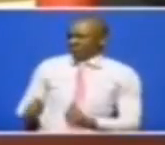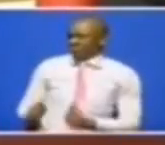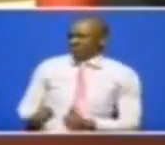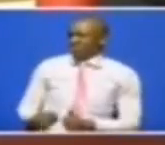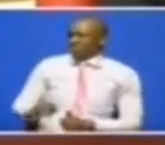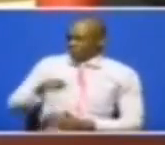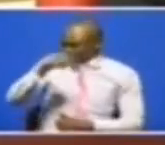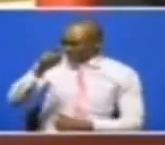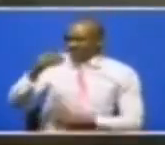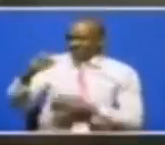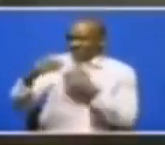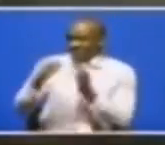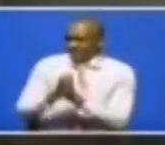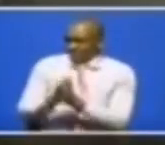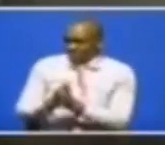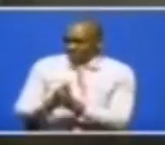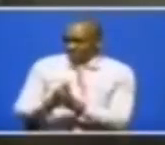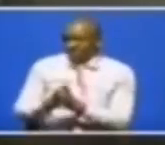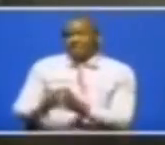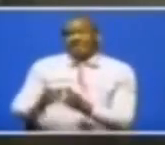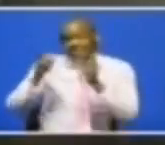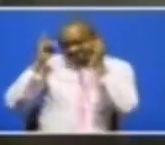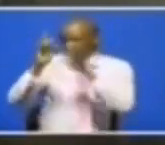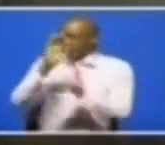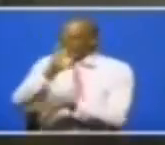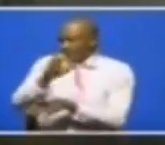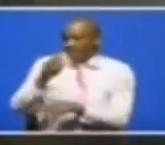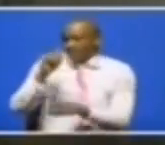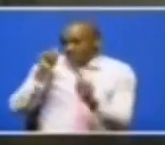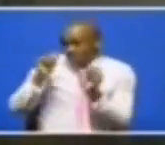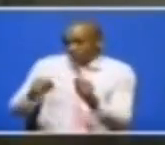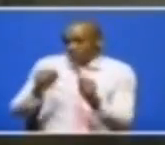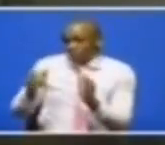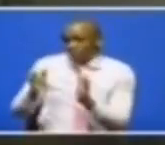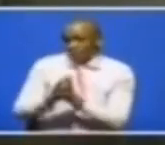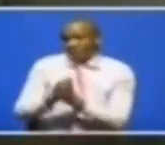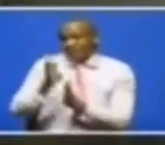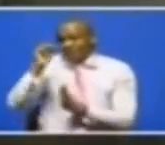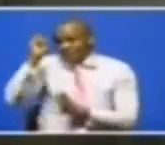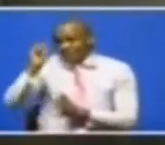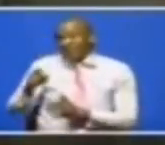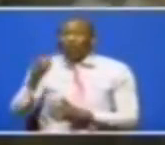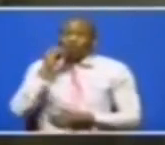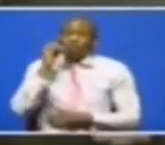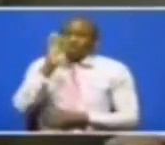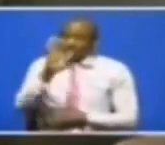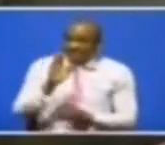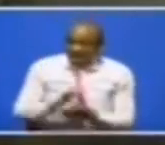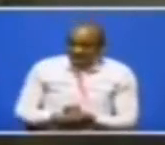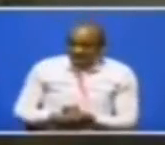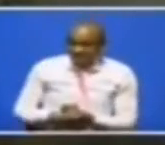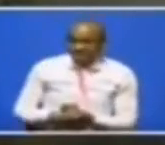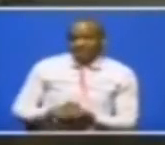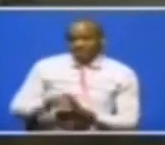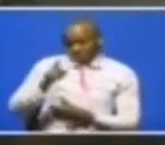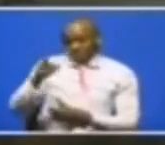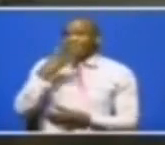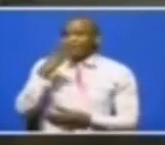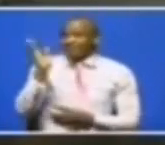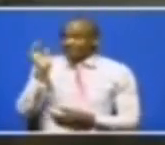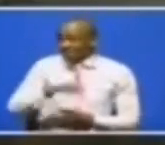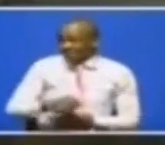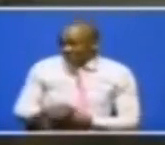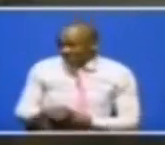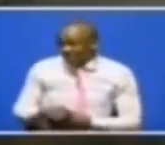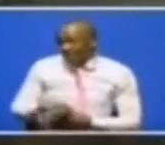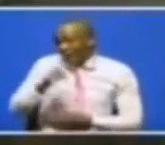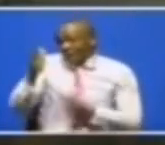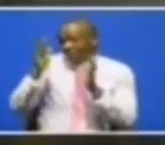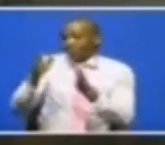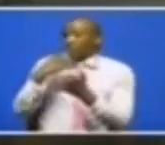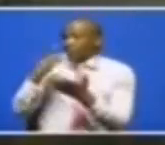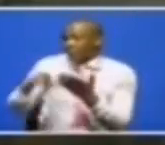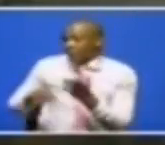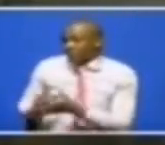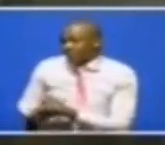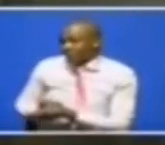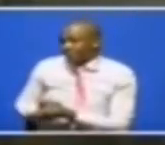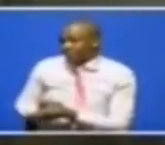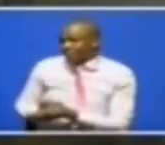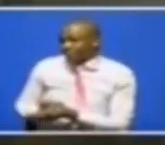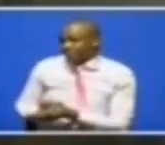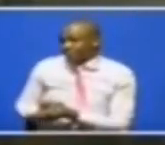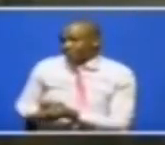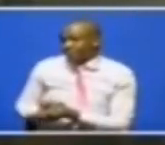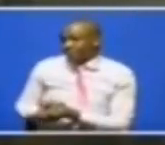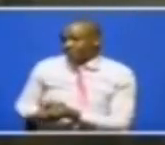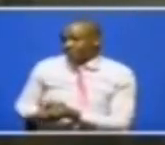angalie karibu, je, kwa uamuzi wake anaweza kusimamia kiti cha ubunge kwao nyumbani? Nadhani hilo ni swali umejibu. Mwingine hapa